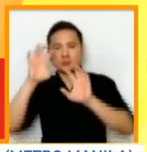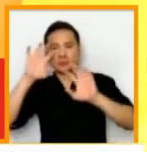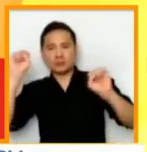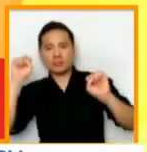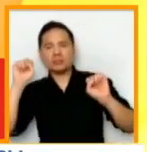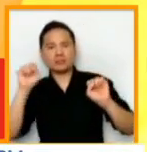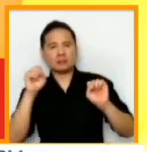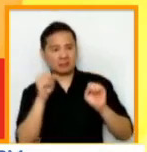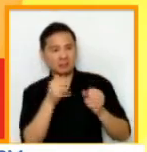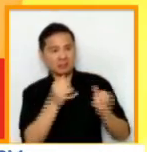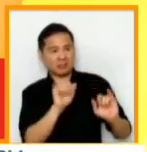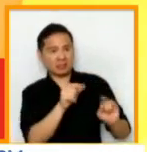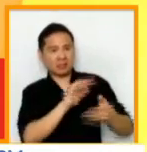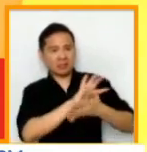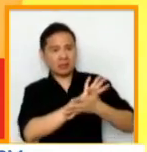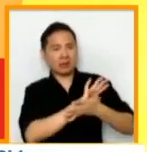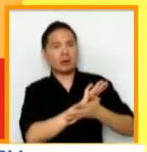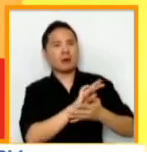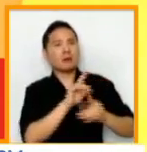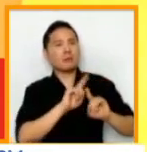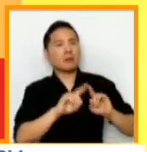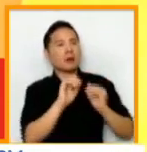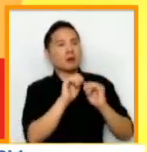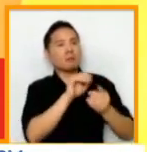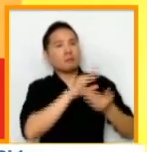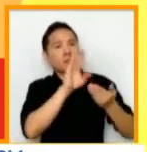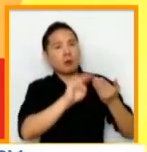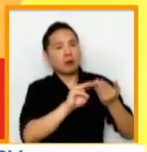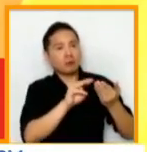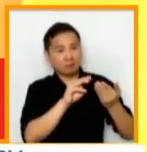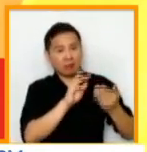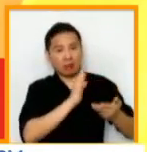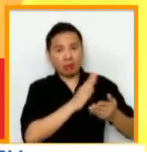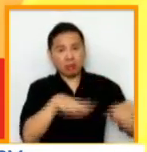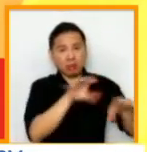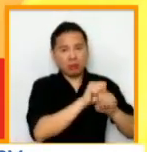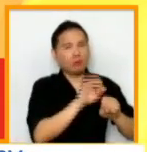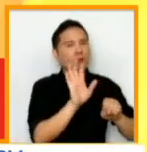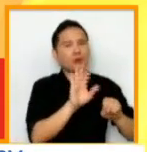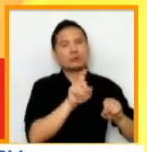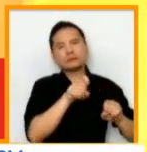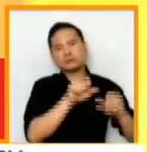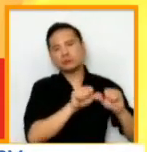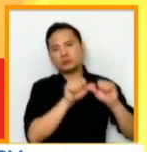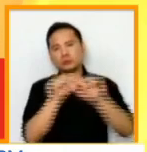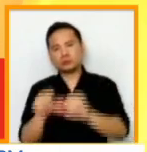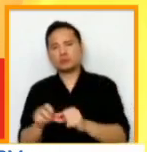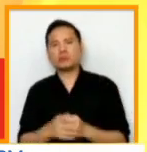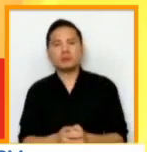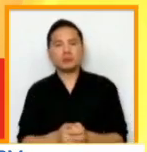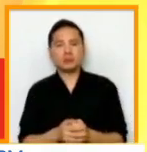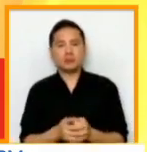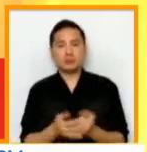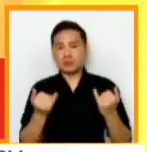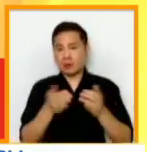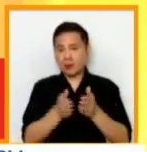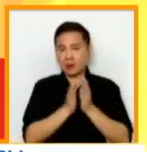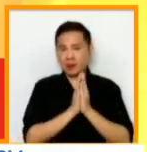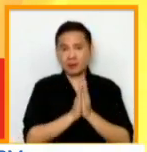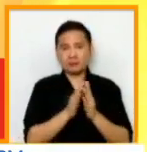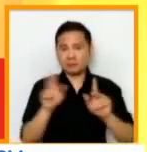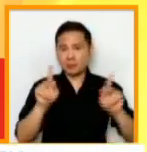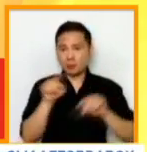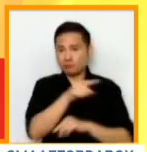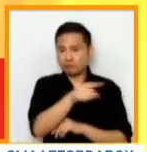ng WHO, hindi pa daw tayo tapos ha, matagal-tagal pa. O kaya tanungin na natin ang ating mga kapuso, kung kayo ho ang